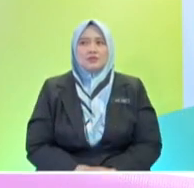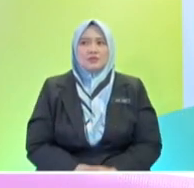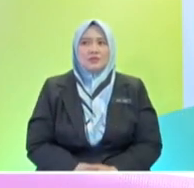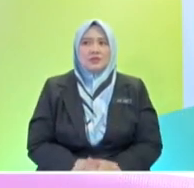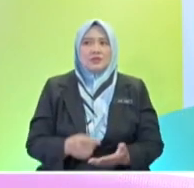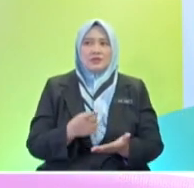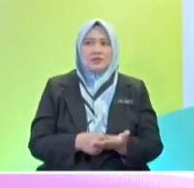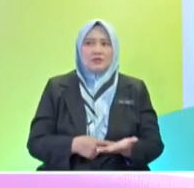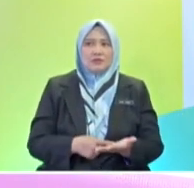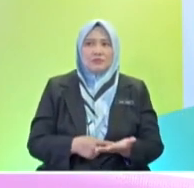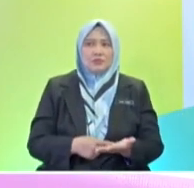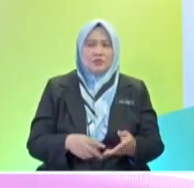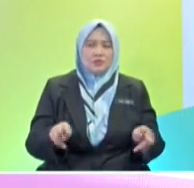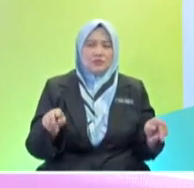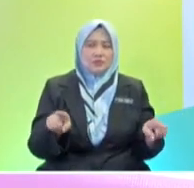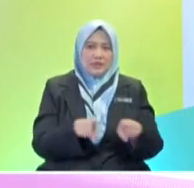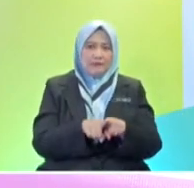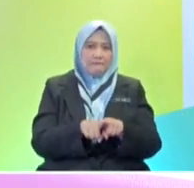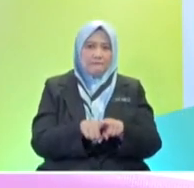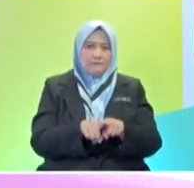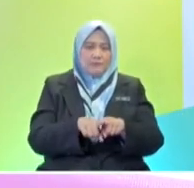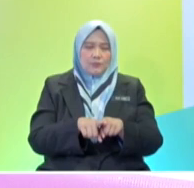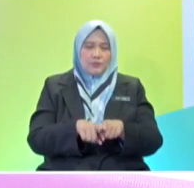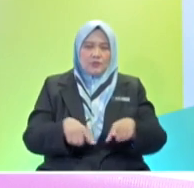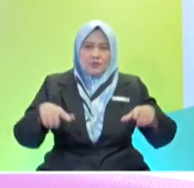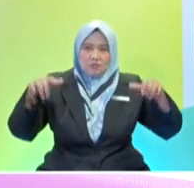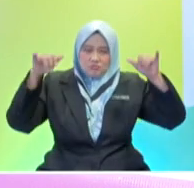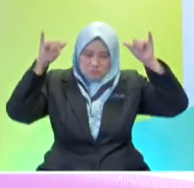lembu kawan-kawan? Apa yang sama macam lembu tapi bukan lembu?